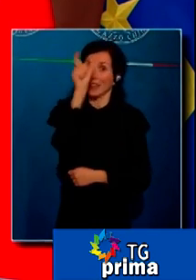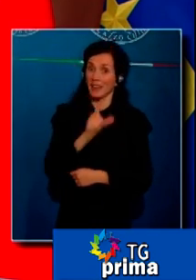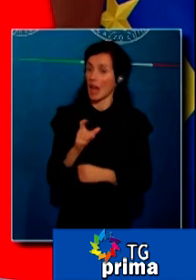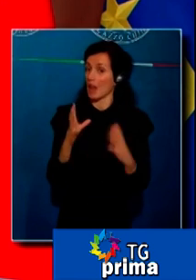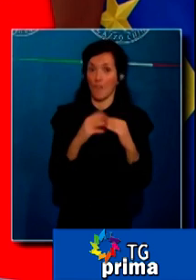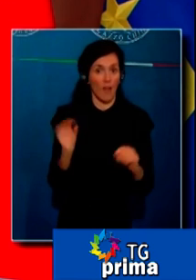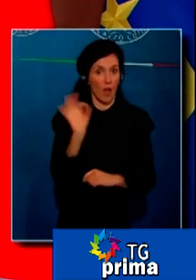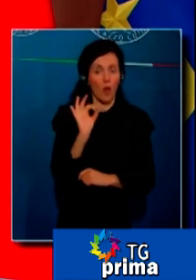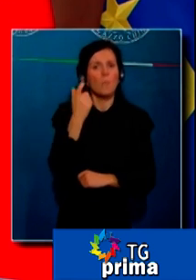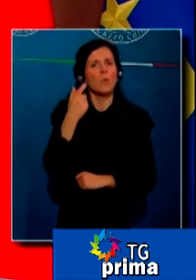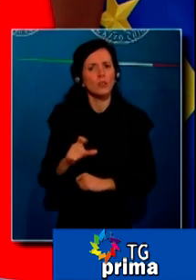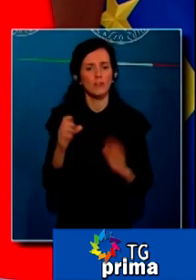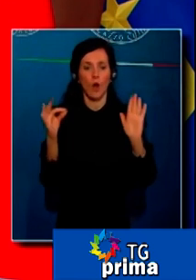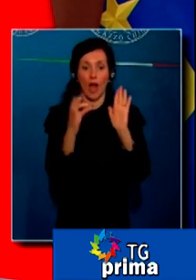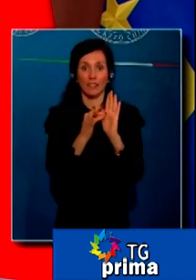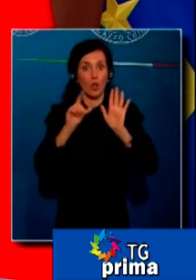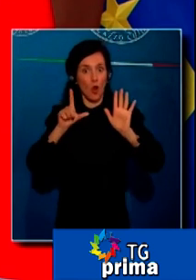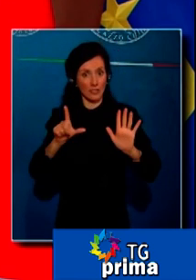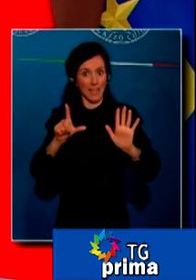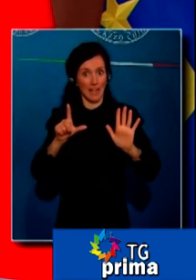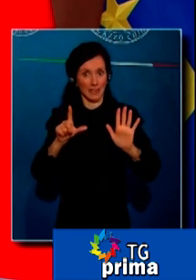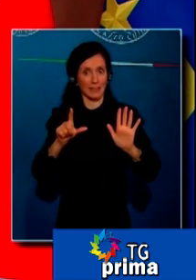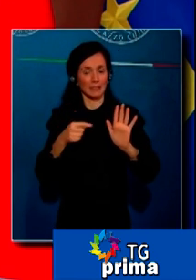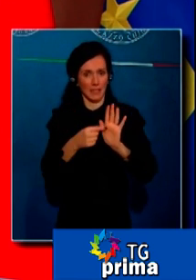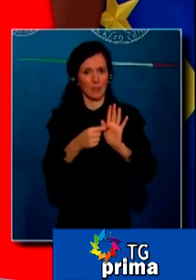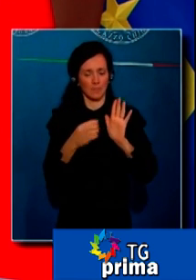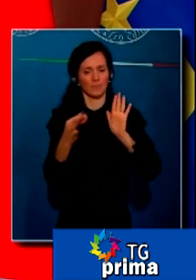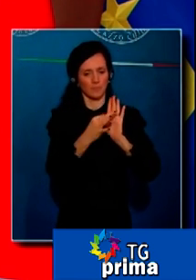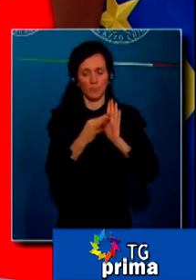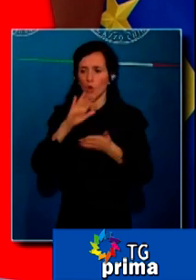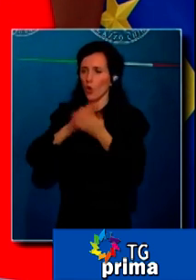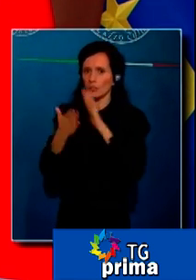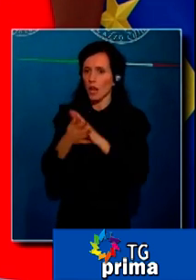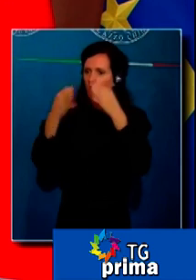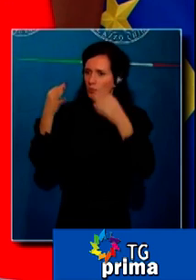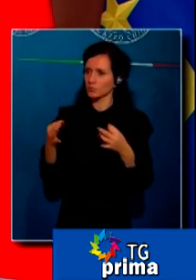all'articolo 7 del contratto e della decisione assunta dalla